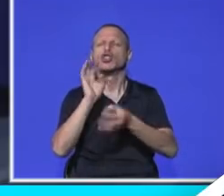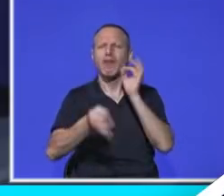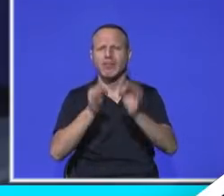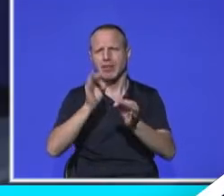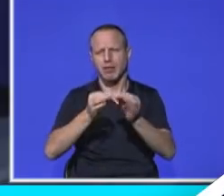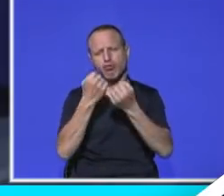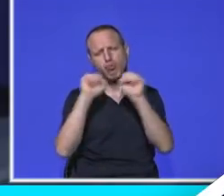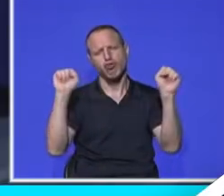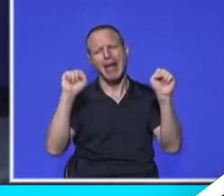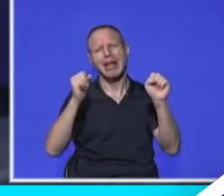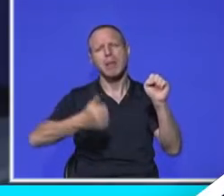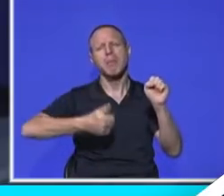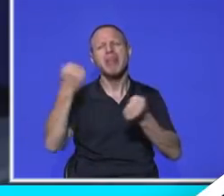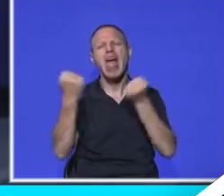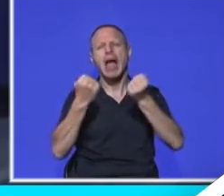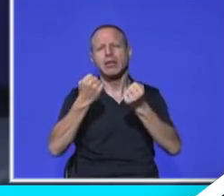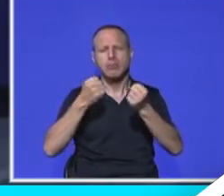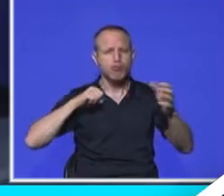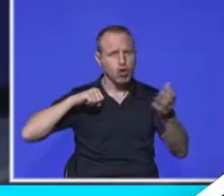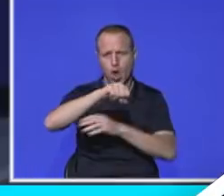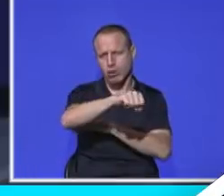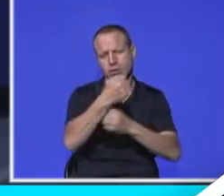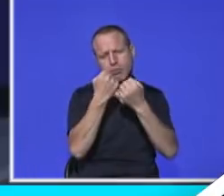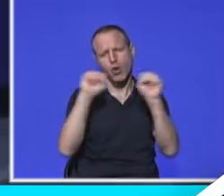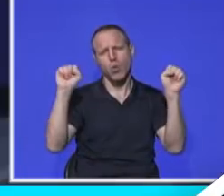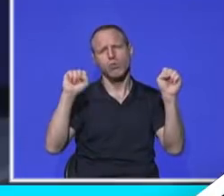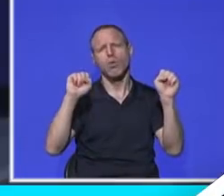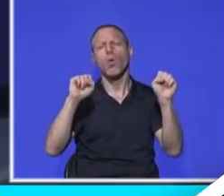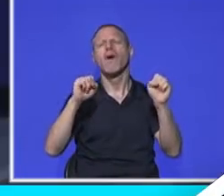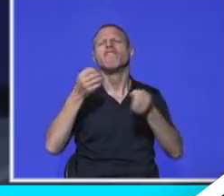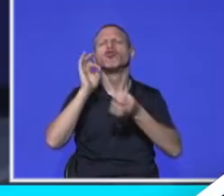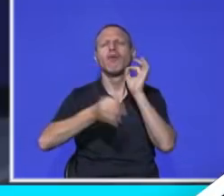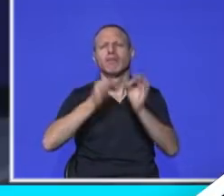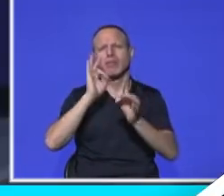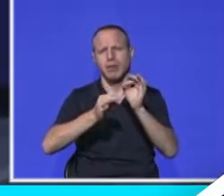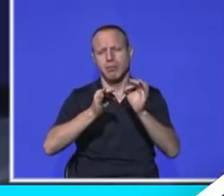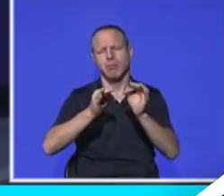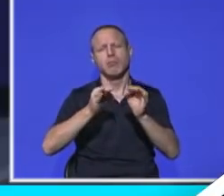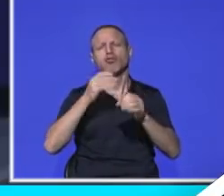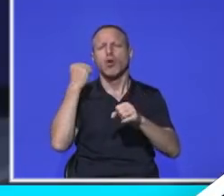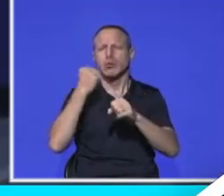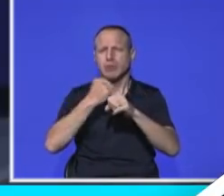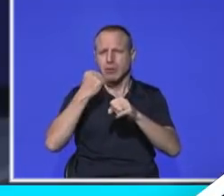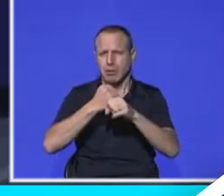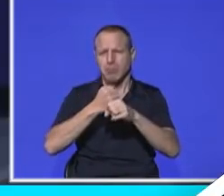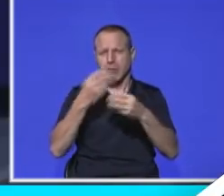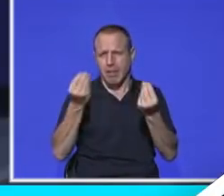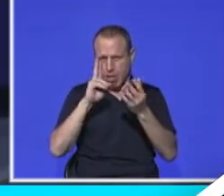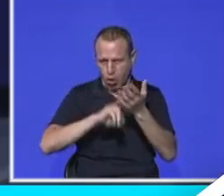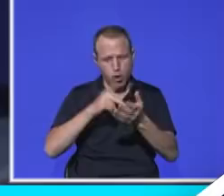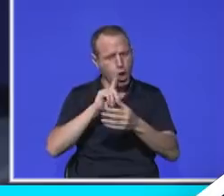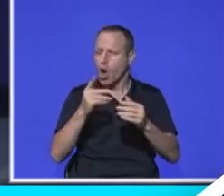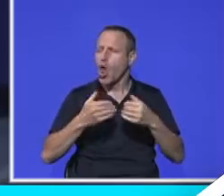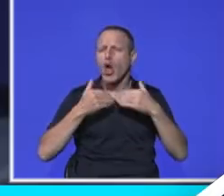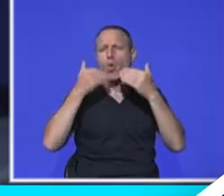ושופטים שמשחררים עצורים שיפגינו בצורה דמוקרטית, לא יקודמו, וככה מעבירים את המסר גם למערכת המשפט.